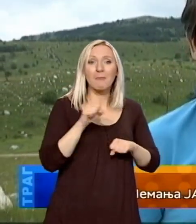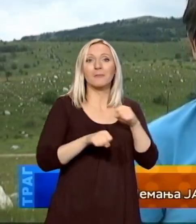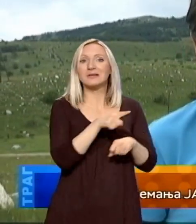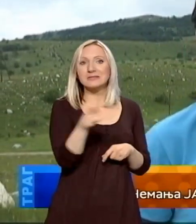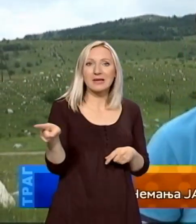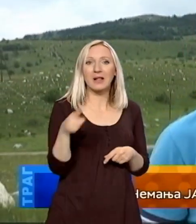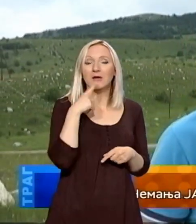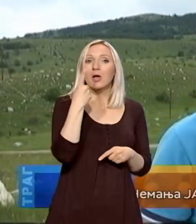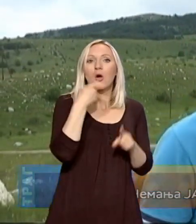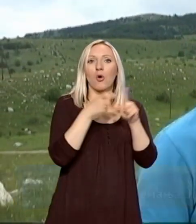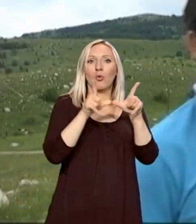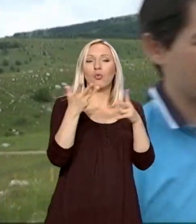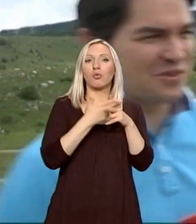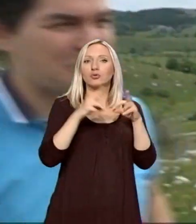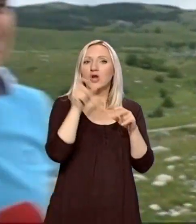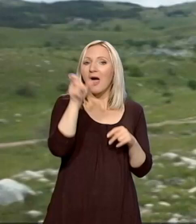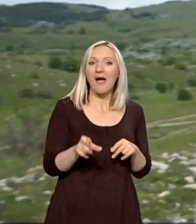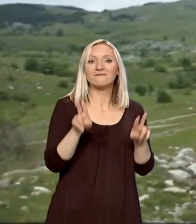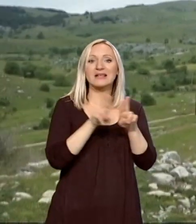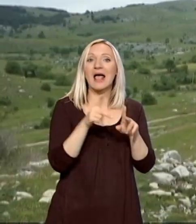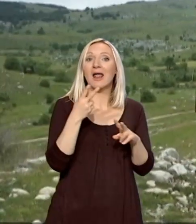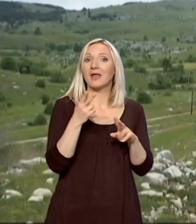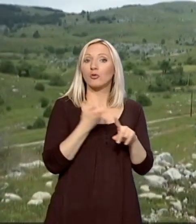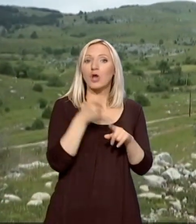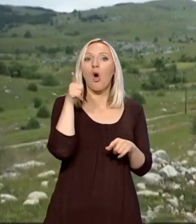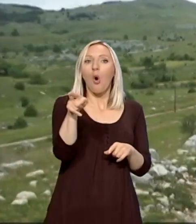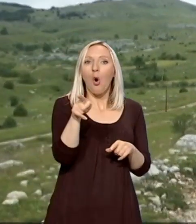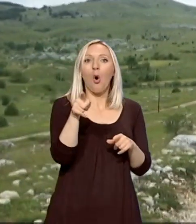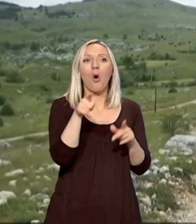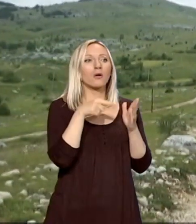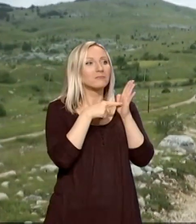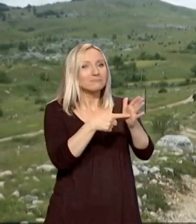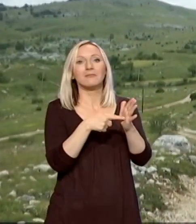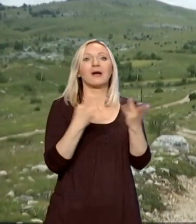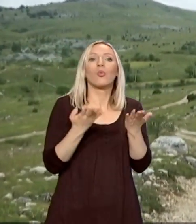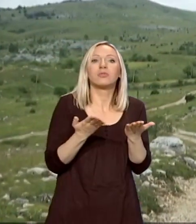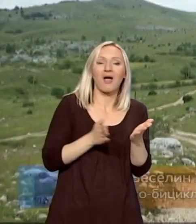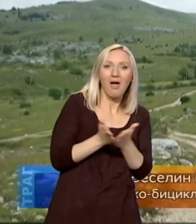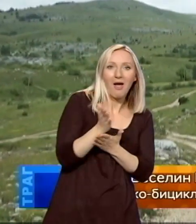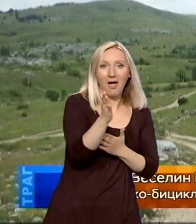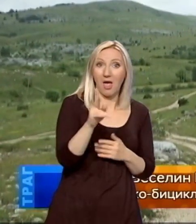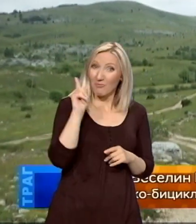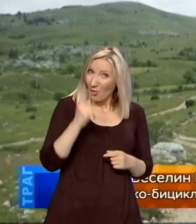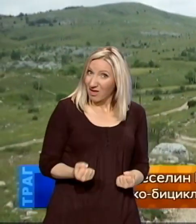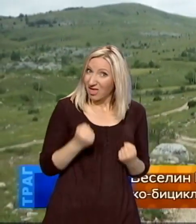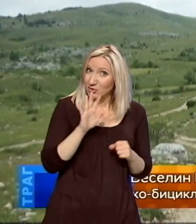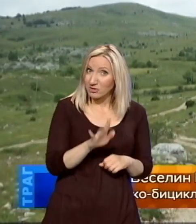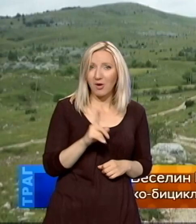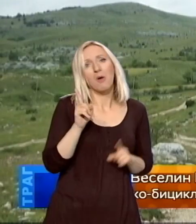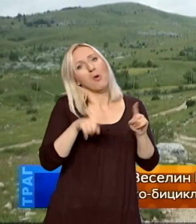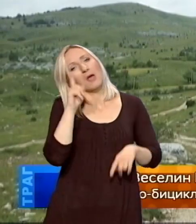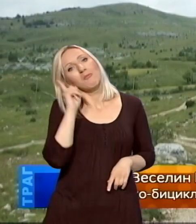ime, kuša. I misleći na Veselina Kuševiju koji obeležava trasu. Kuša mora li tako teško? Nekad mora, nekad ne